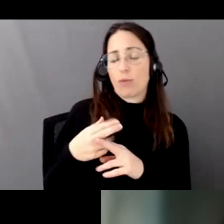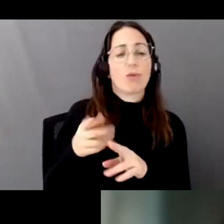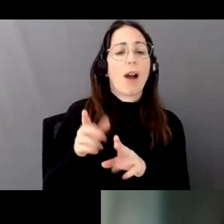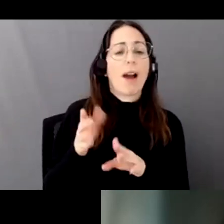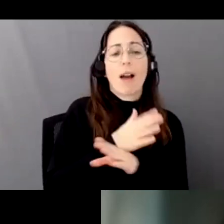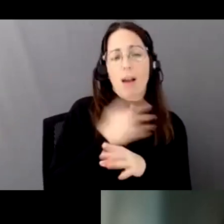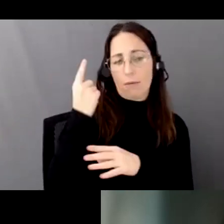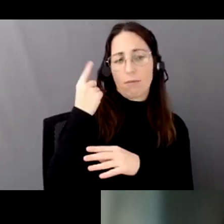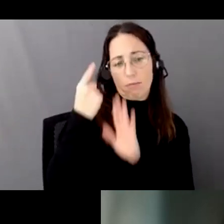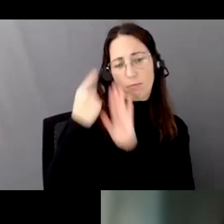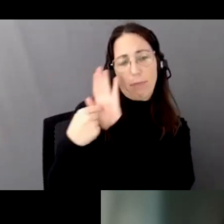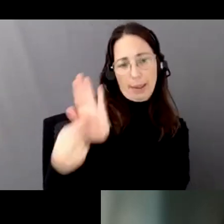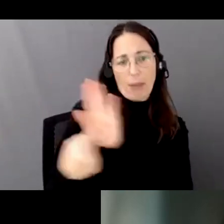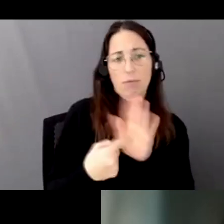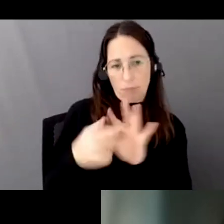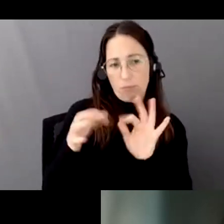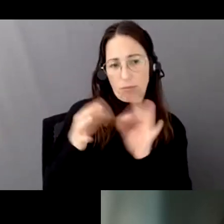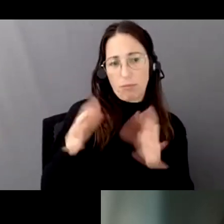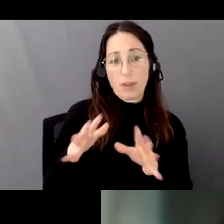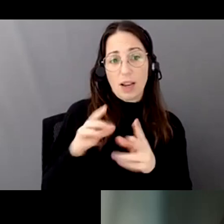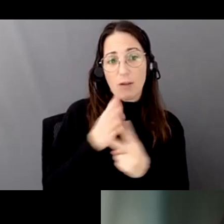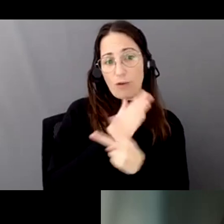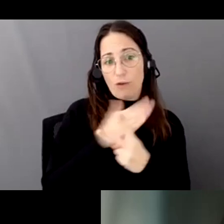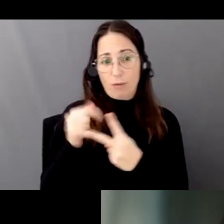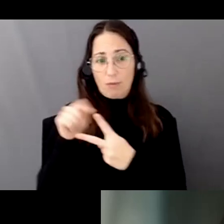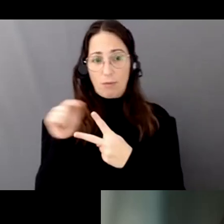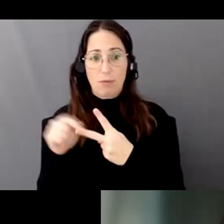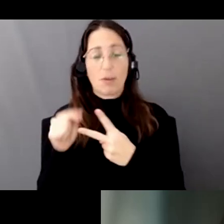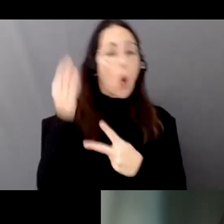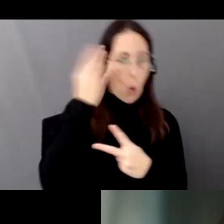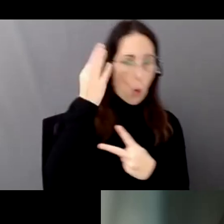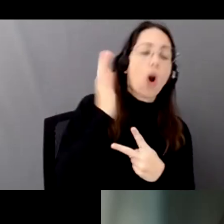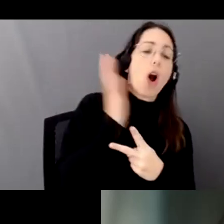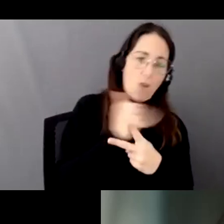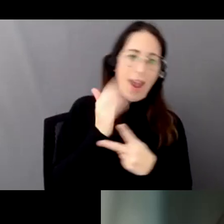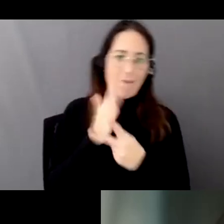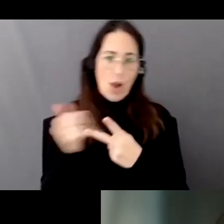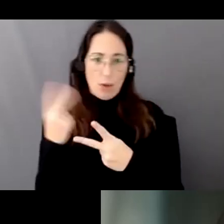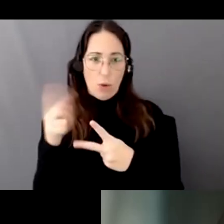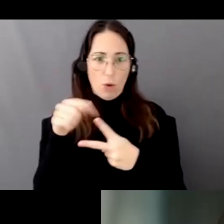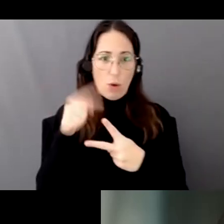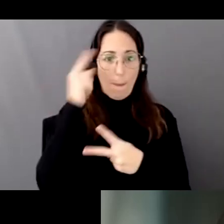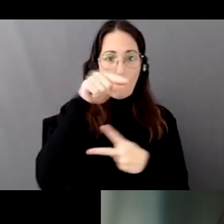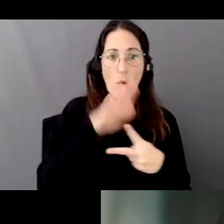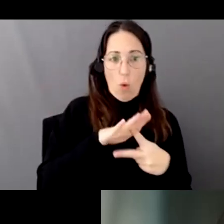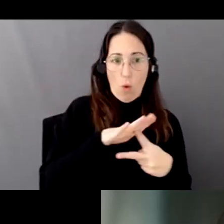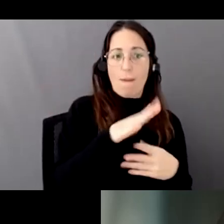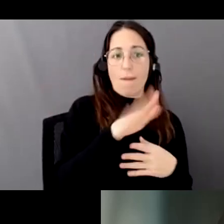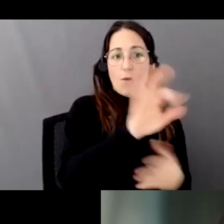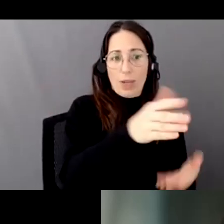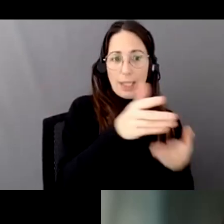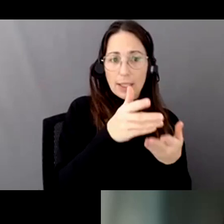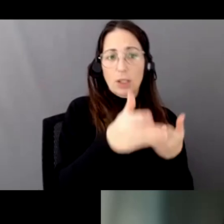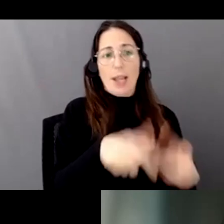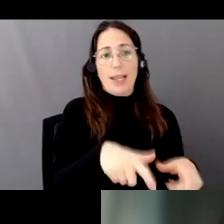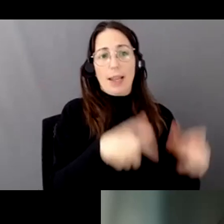ma présentation, le cours a deux volets. Il y a un volet pour les fournisseurs de services d'établissement et services sociaux et